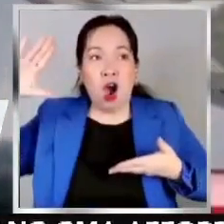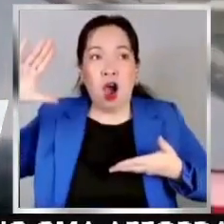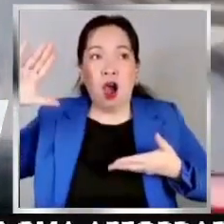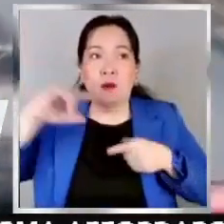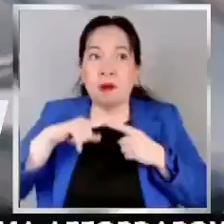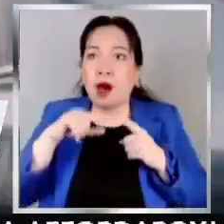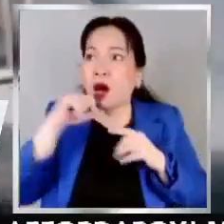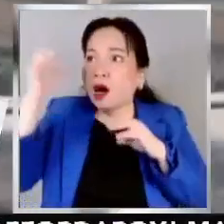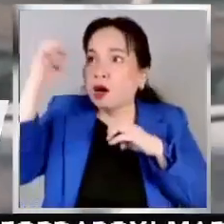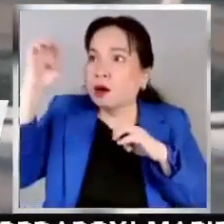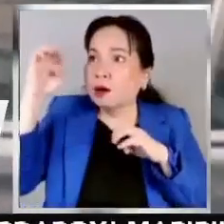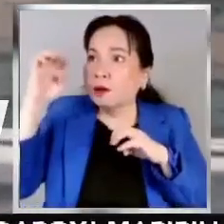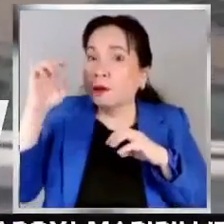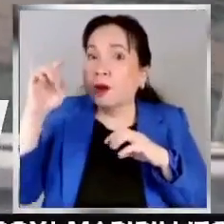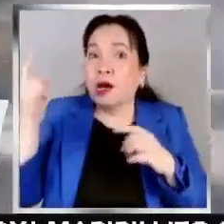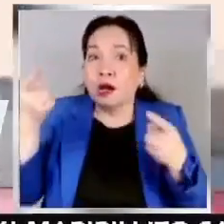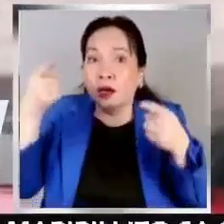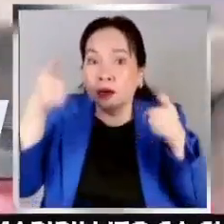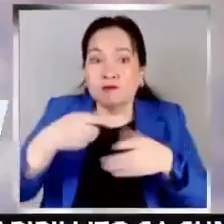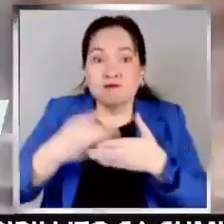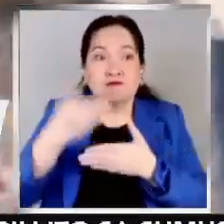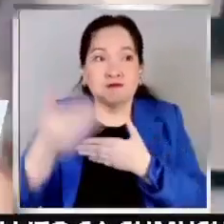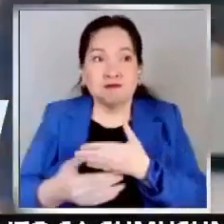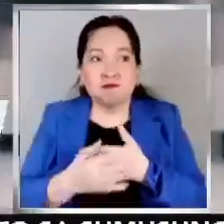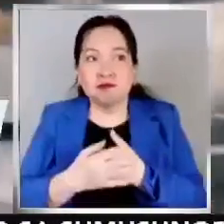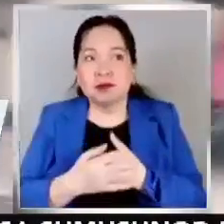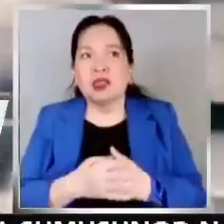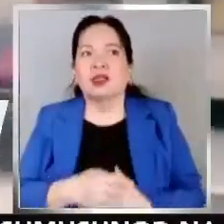ang sunod na pangyayari.